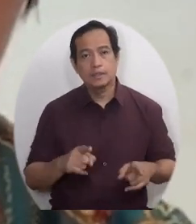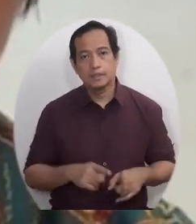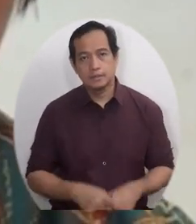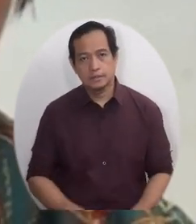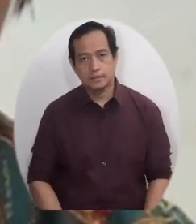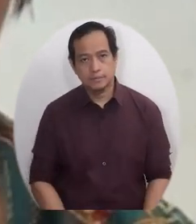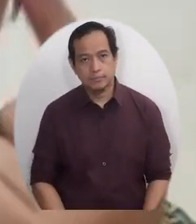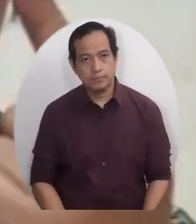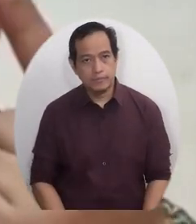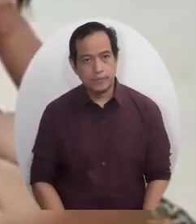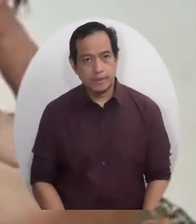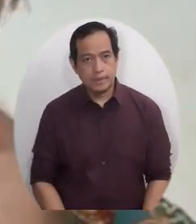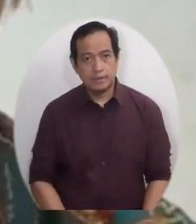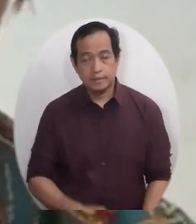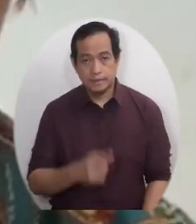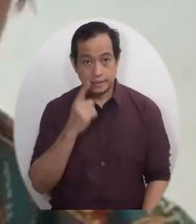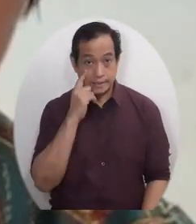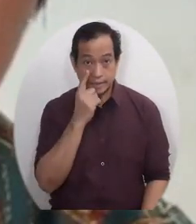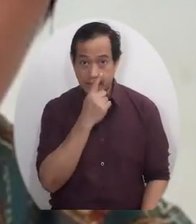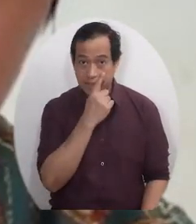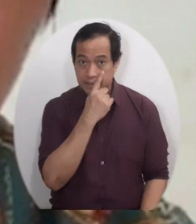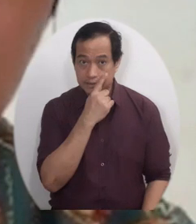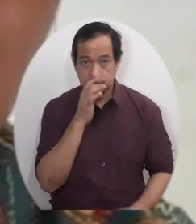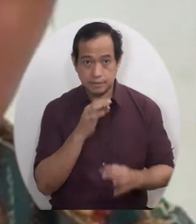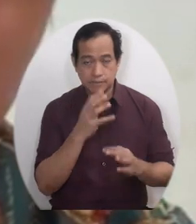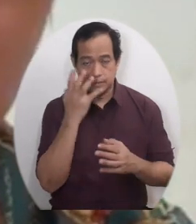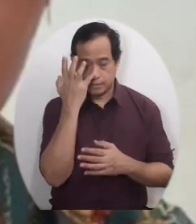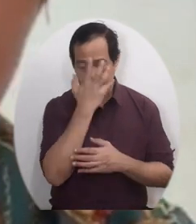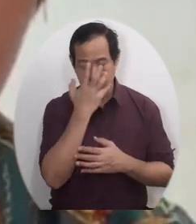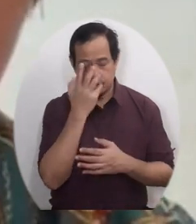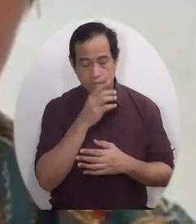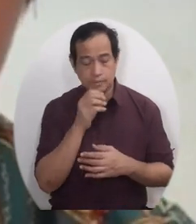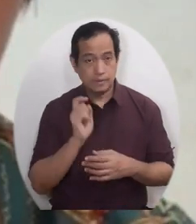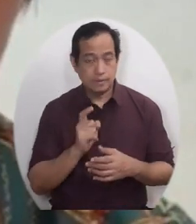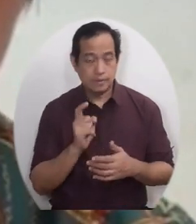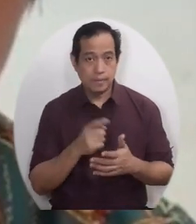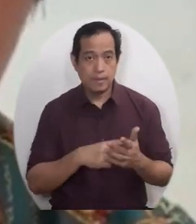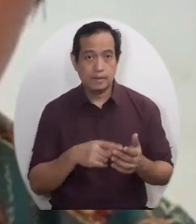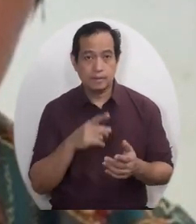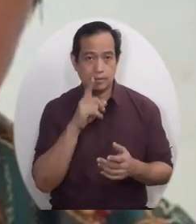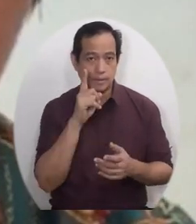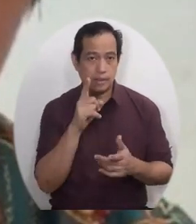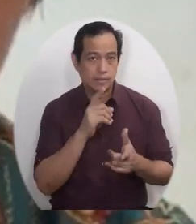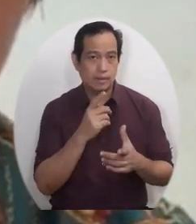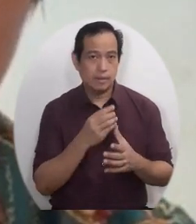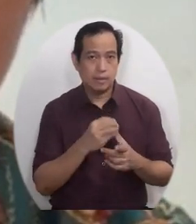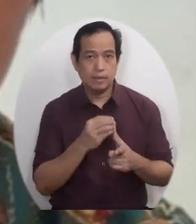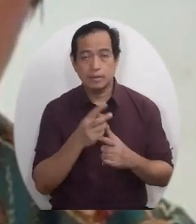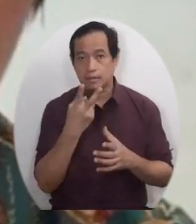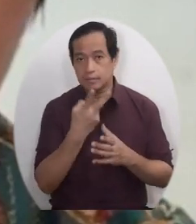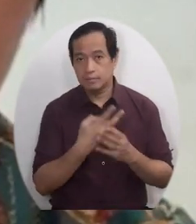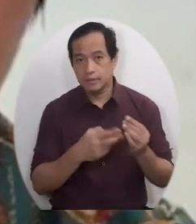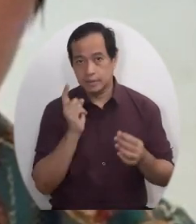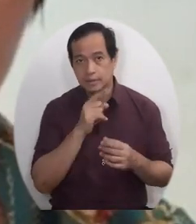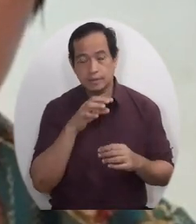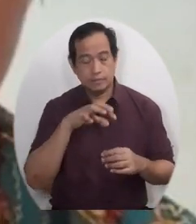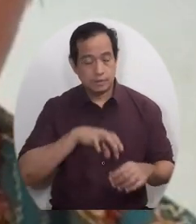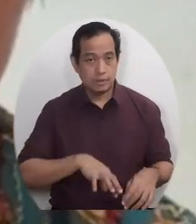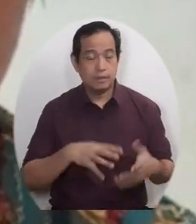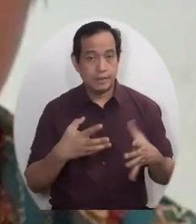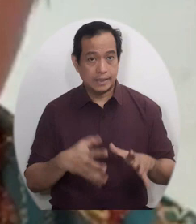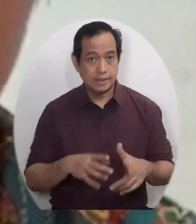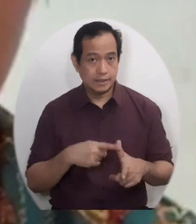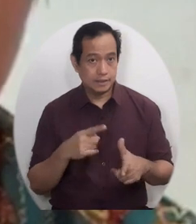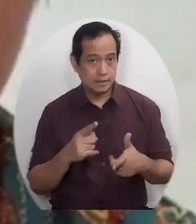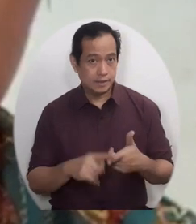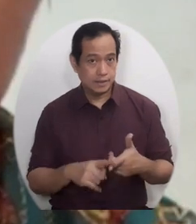pala, yung mata. Pananlalabo, biglaan, isa o yung dalawang mata, pwedeng na-stroke na rin yun.